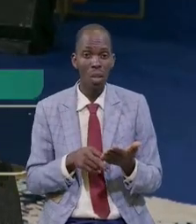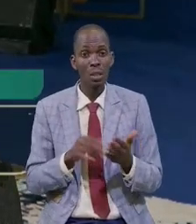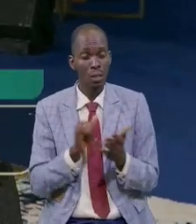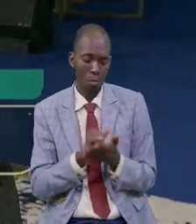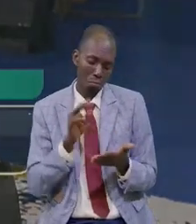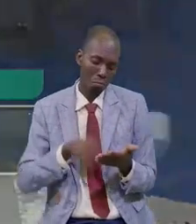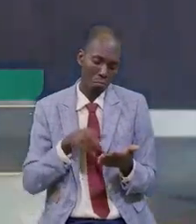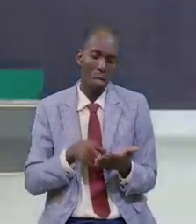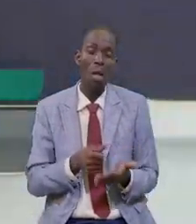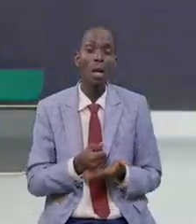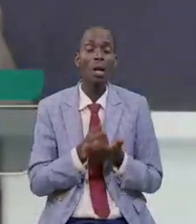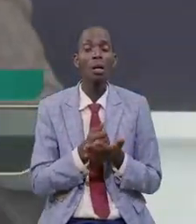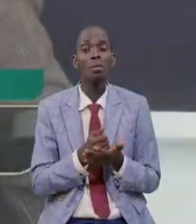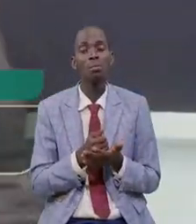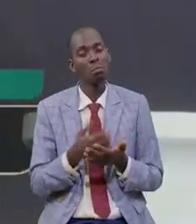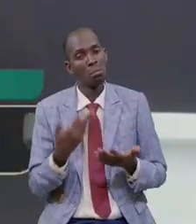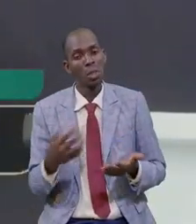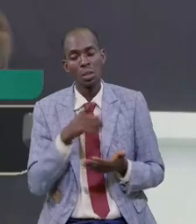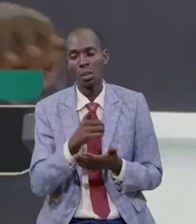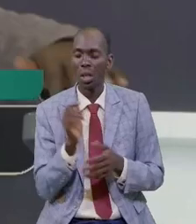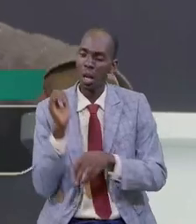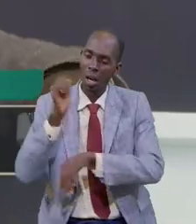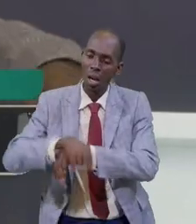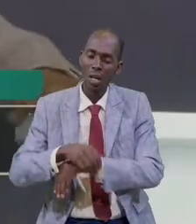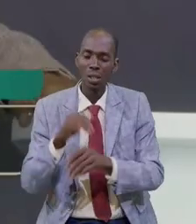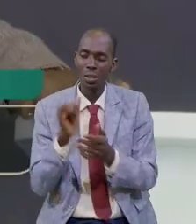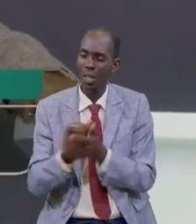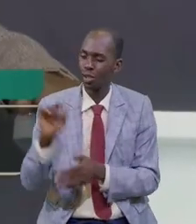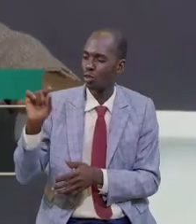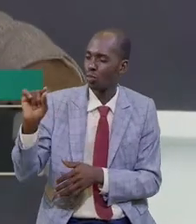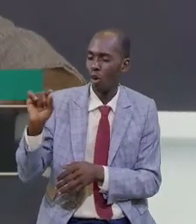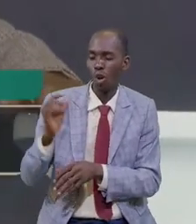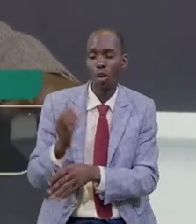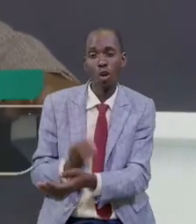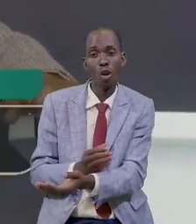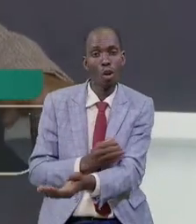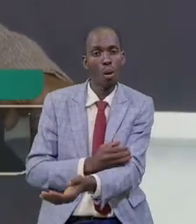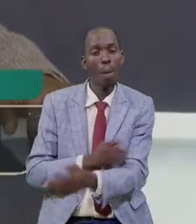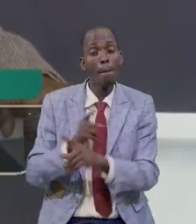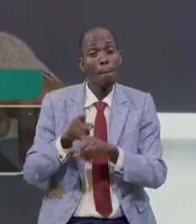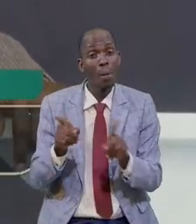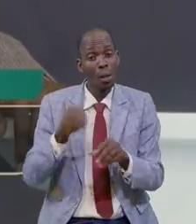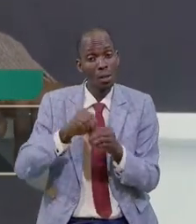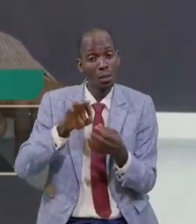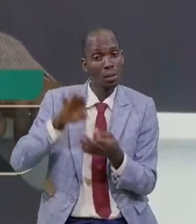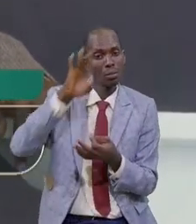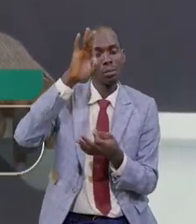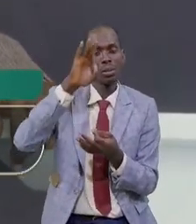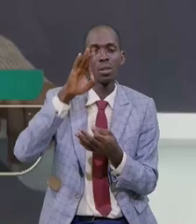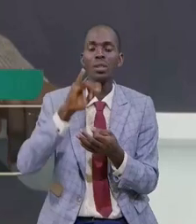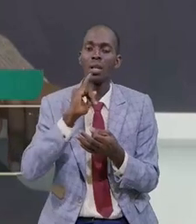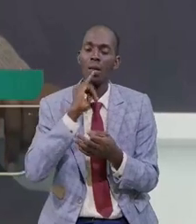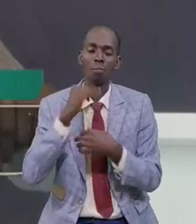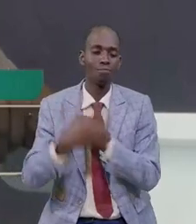s'il arrive à avoir de bonnees distinction dans cette discipline n'a pas pu